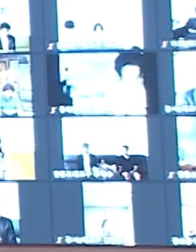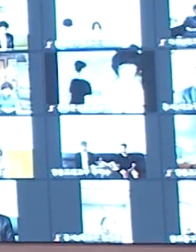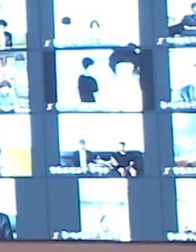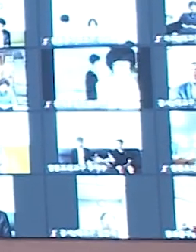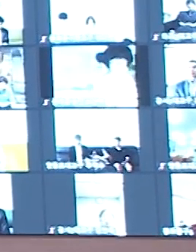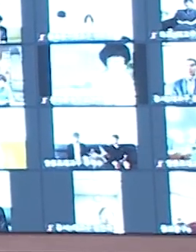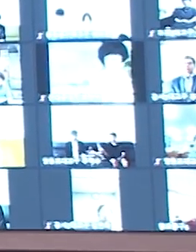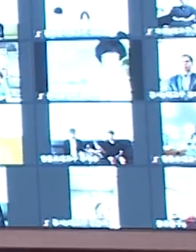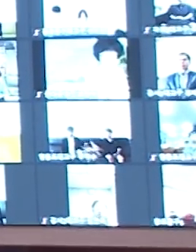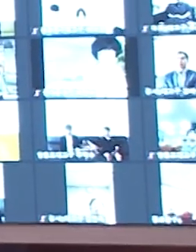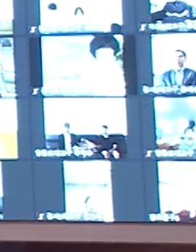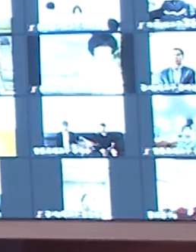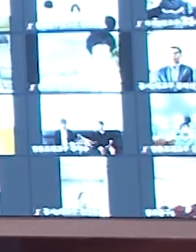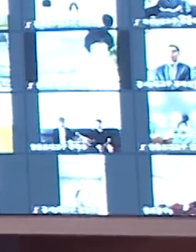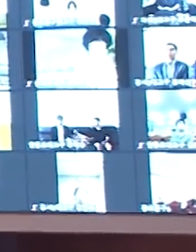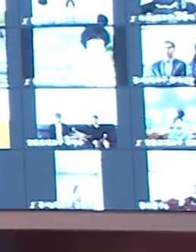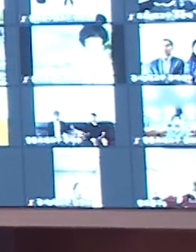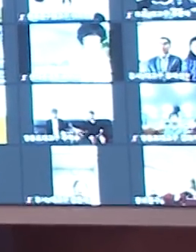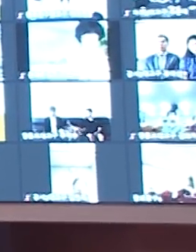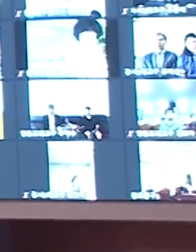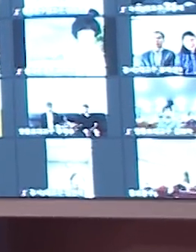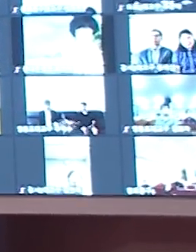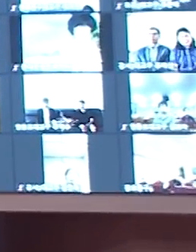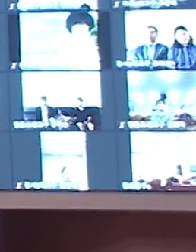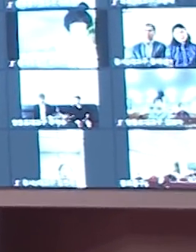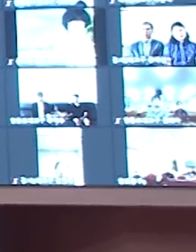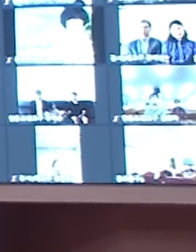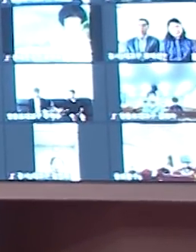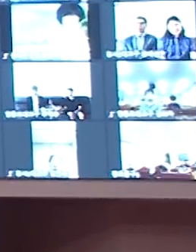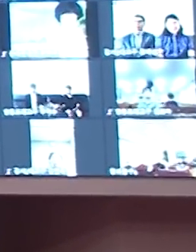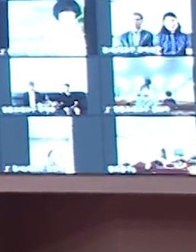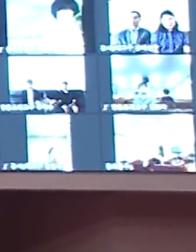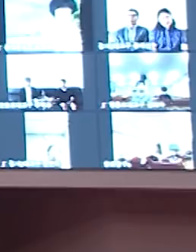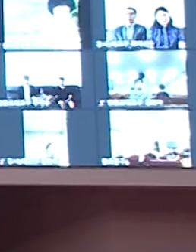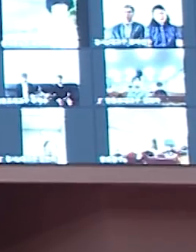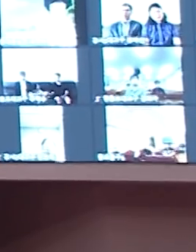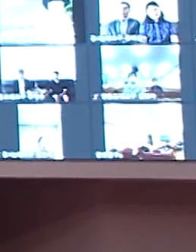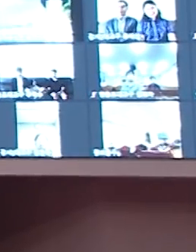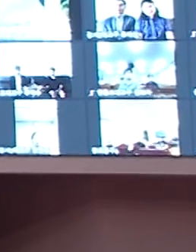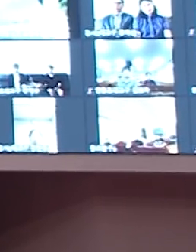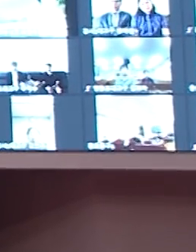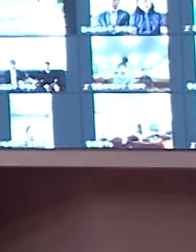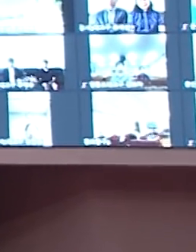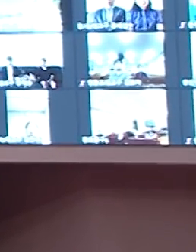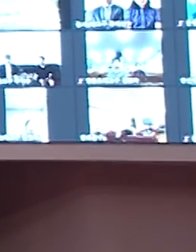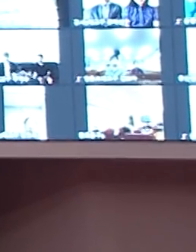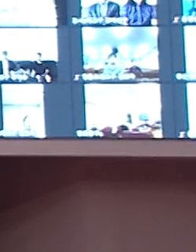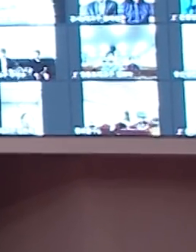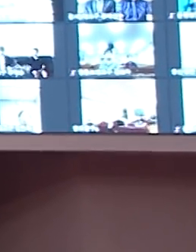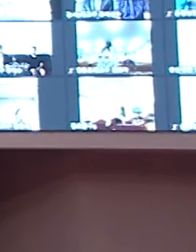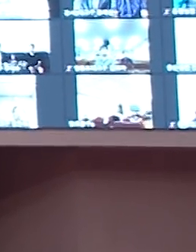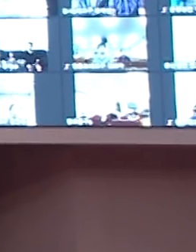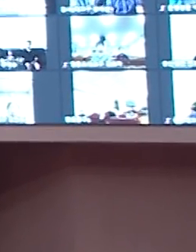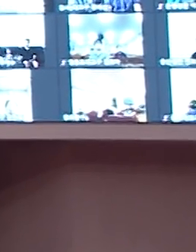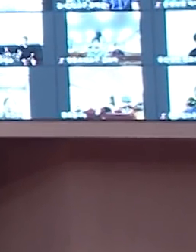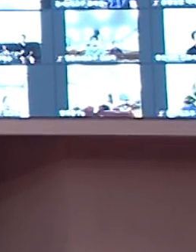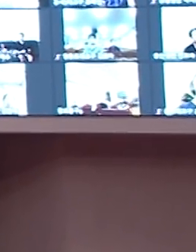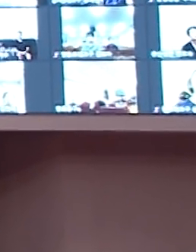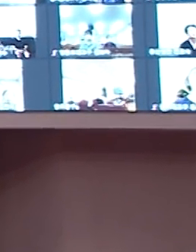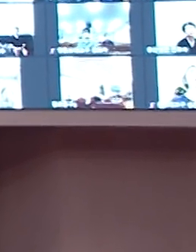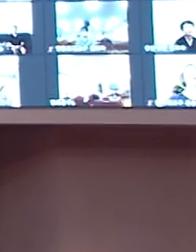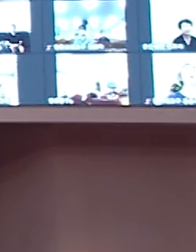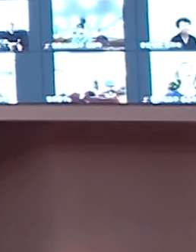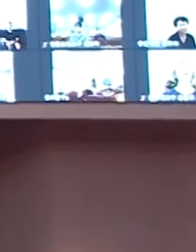동안 우리 보드가 개선하여 혈안이 묻히면 이에 그 사랑 사용할 선교사업을 패턴 하게 할 수 없이 금 바람 영화